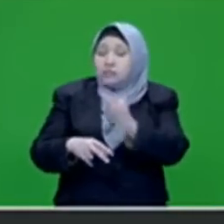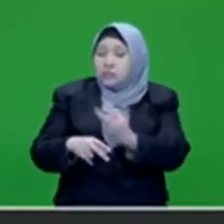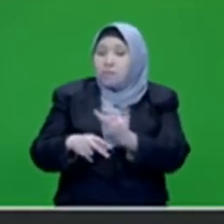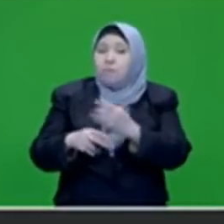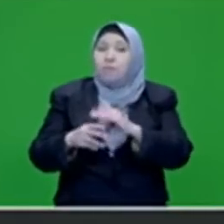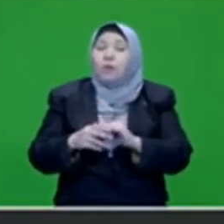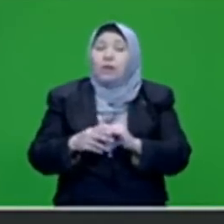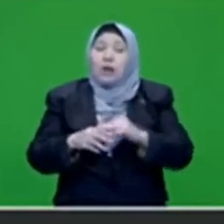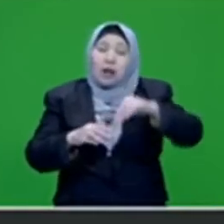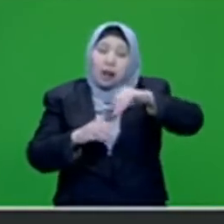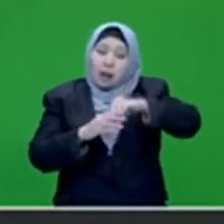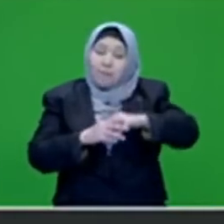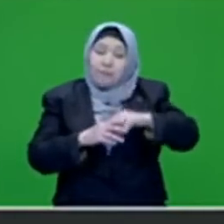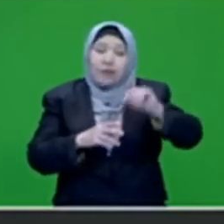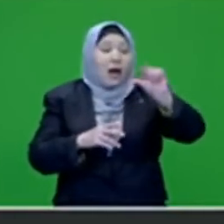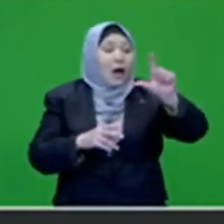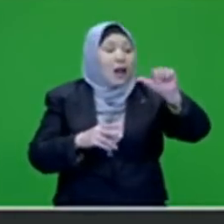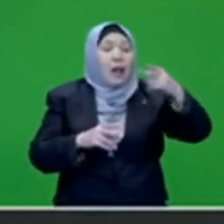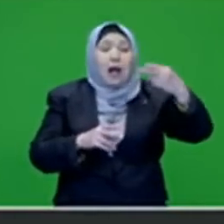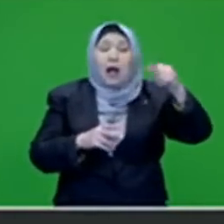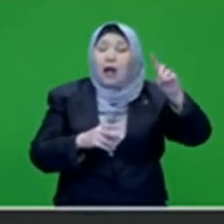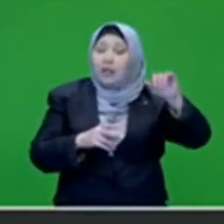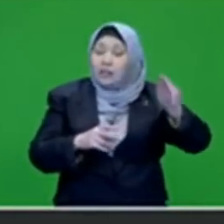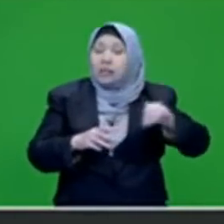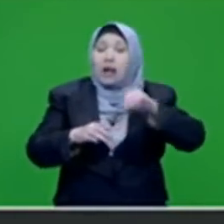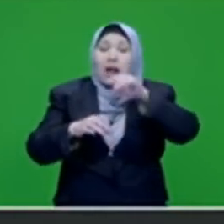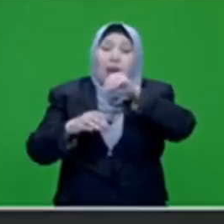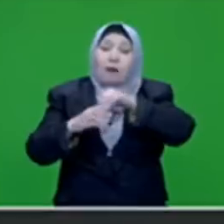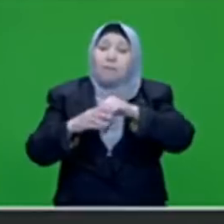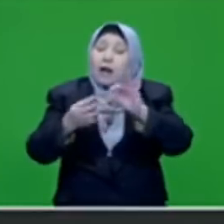ta'wil ahadith dalam ayat ke-6. Jadi